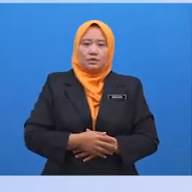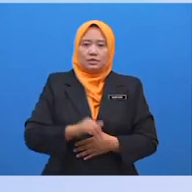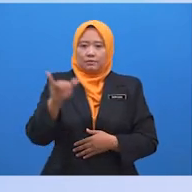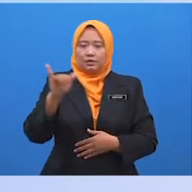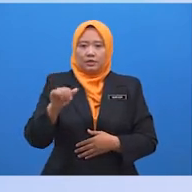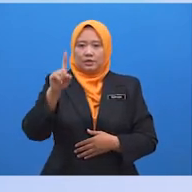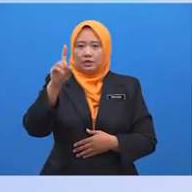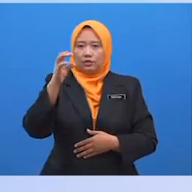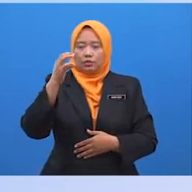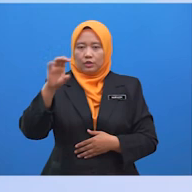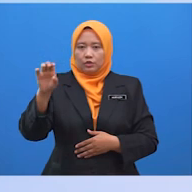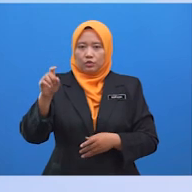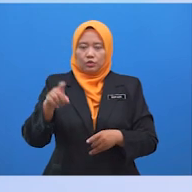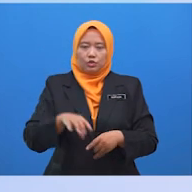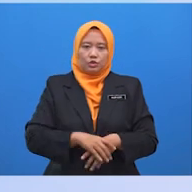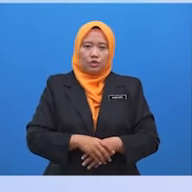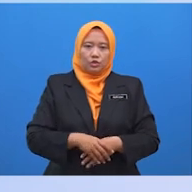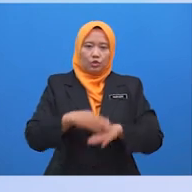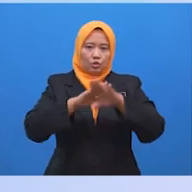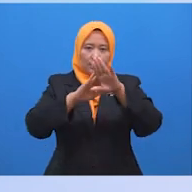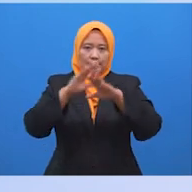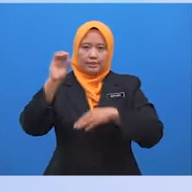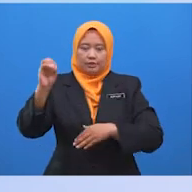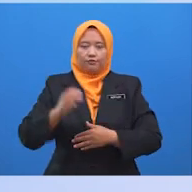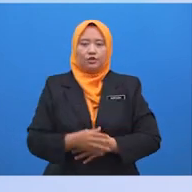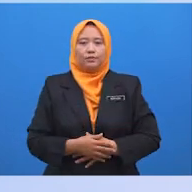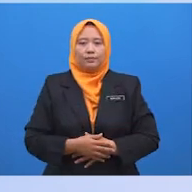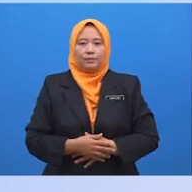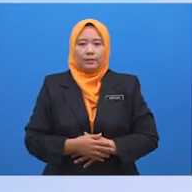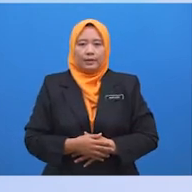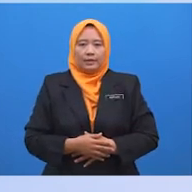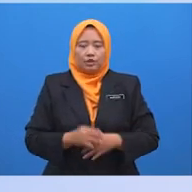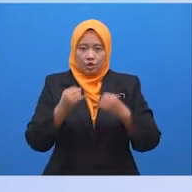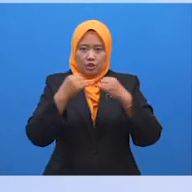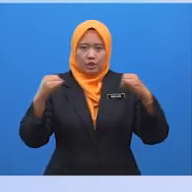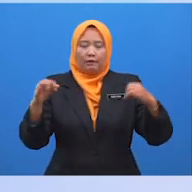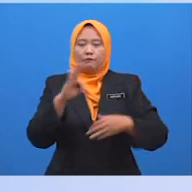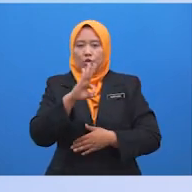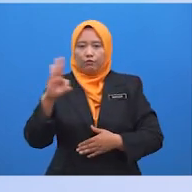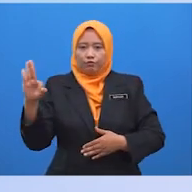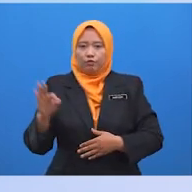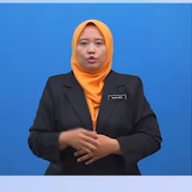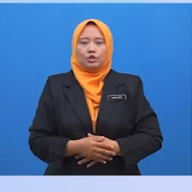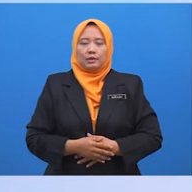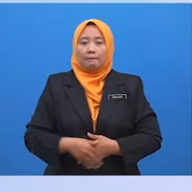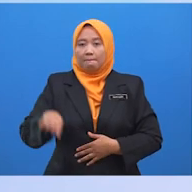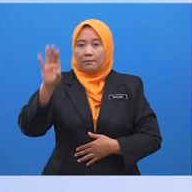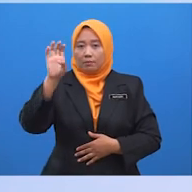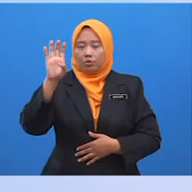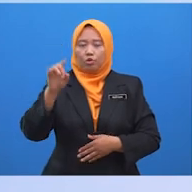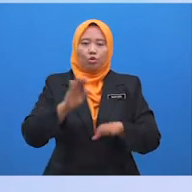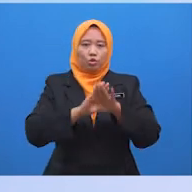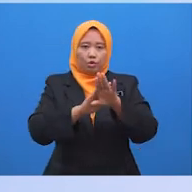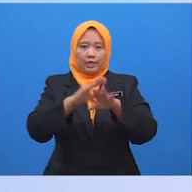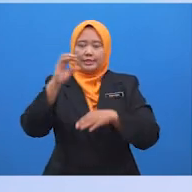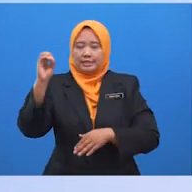sifar sama dengan 100 dan jarak mengufuk ialah 40 tolak